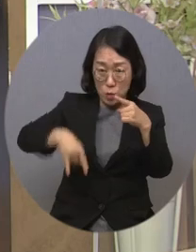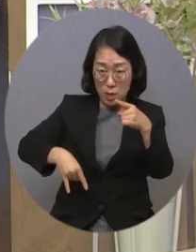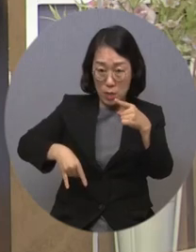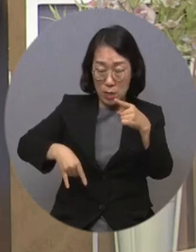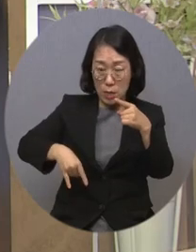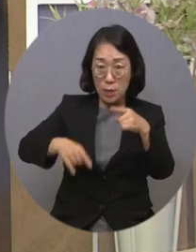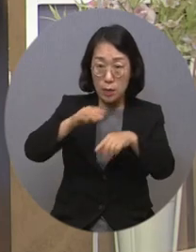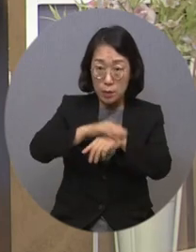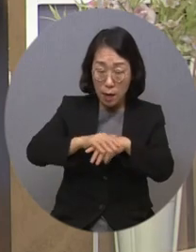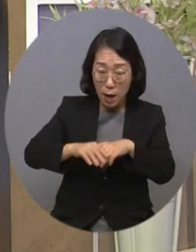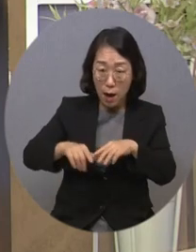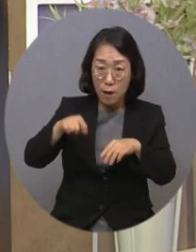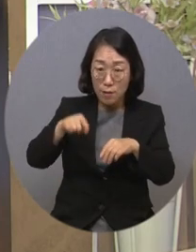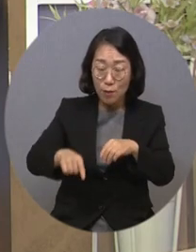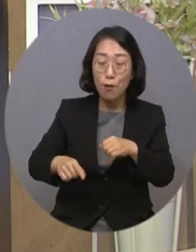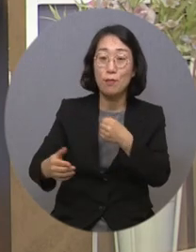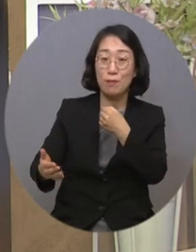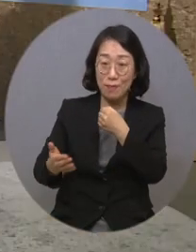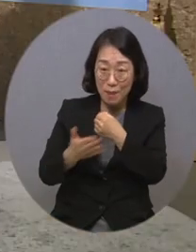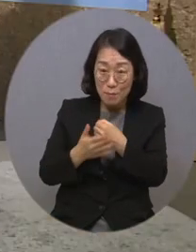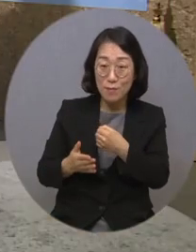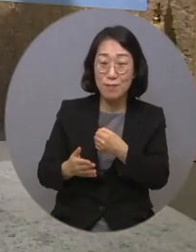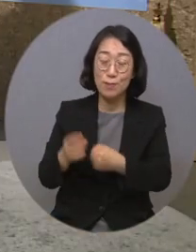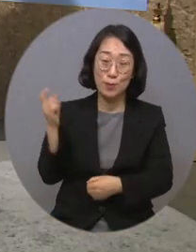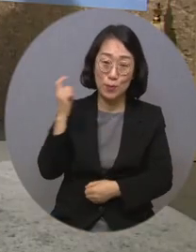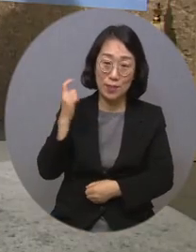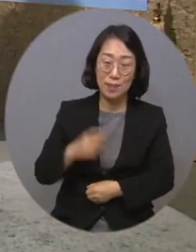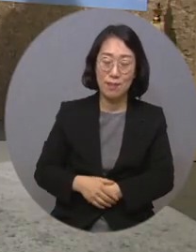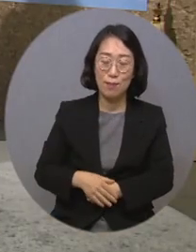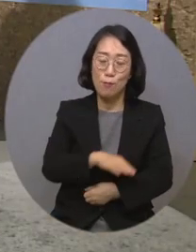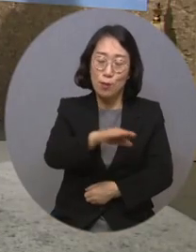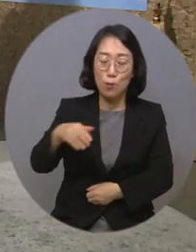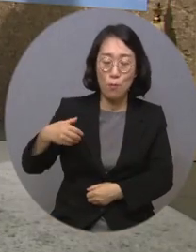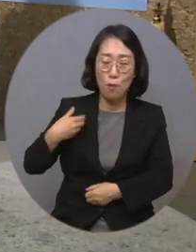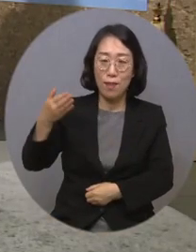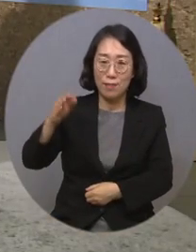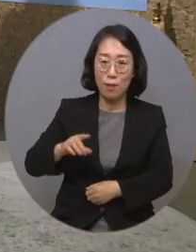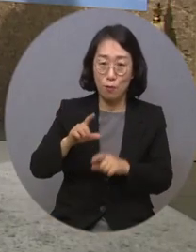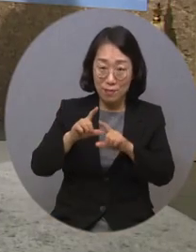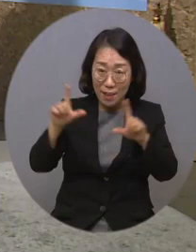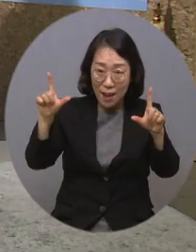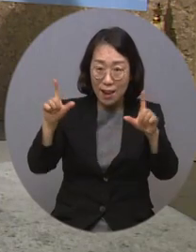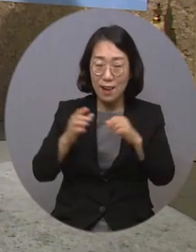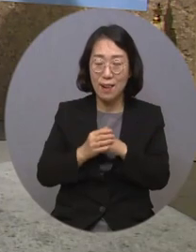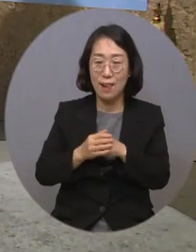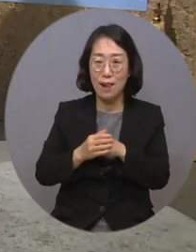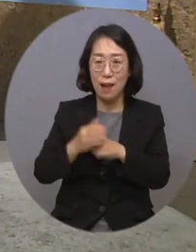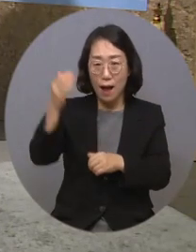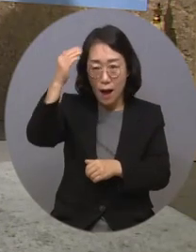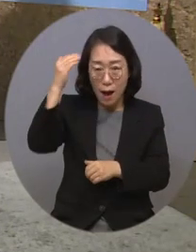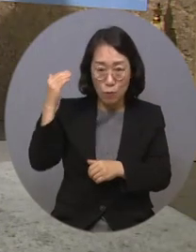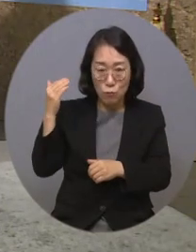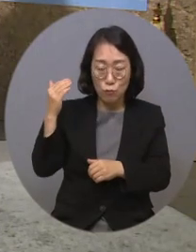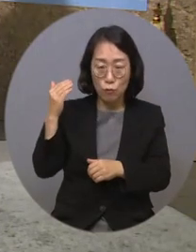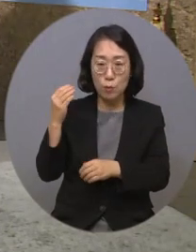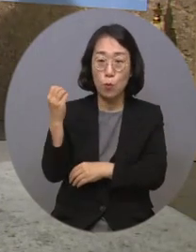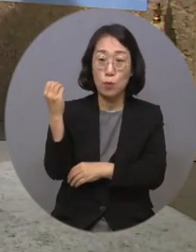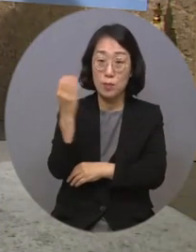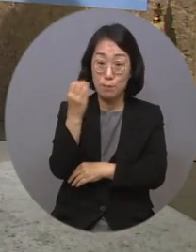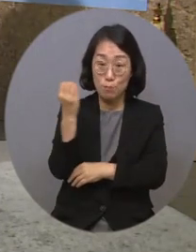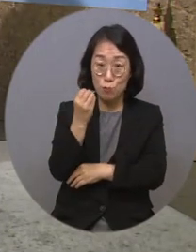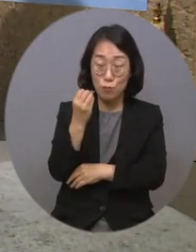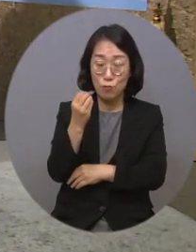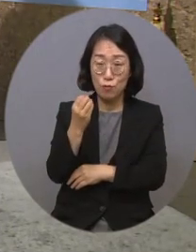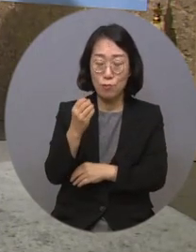큰 역할을 했다라고 네. 하더라고요. 저희도 몰랐는데 어느 날 갑자기 그 한국일보 신문사에서 전화가 왔더라고요.